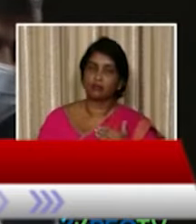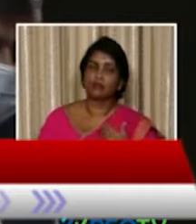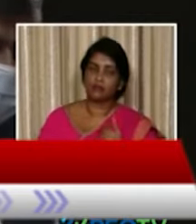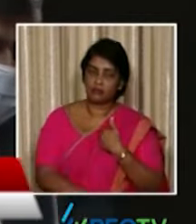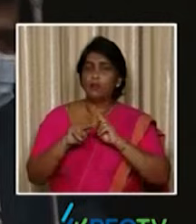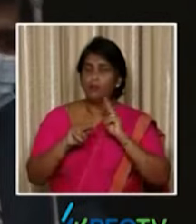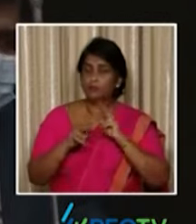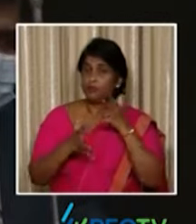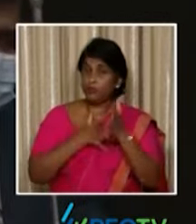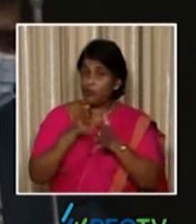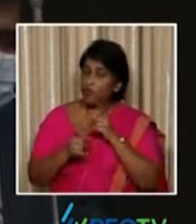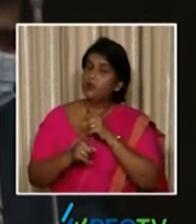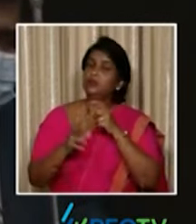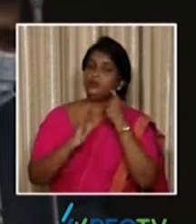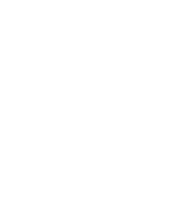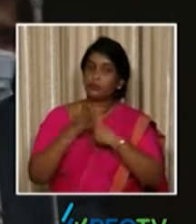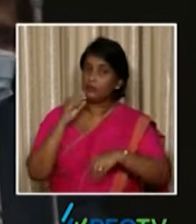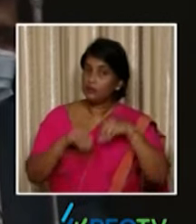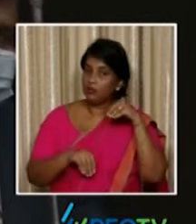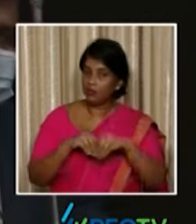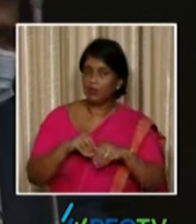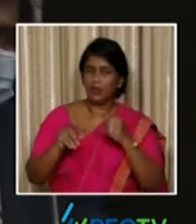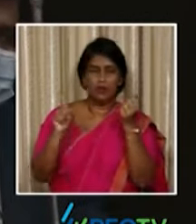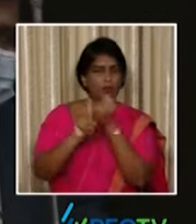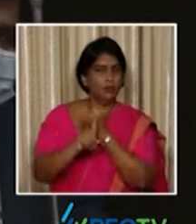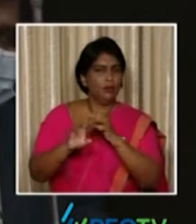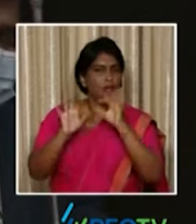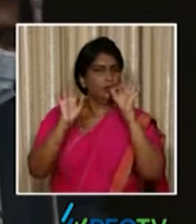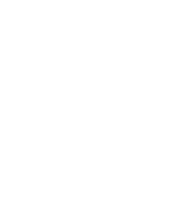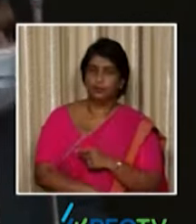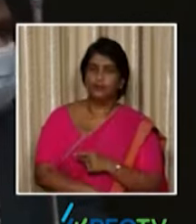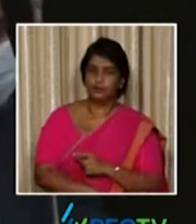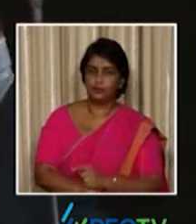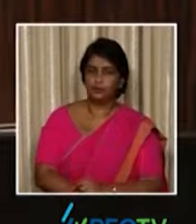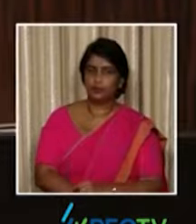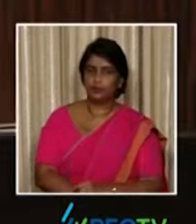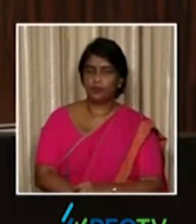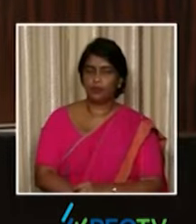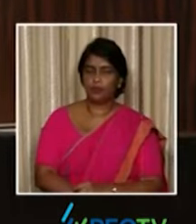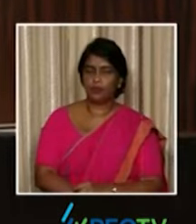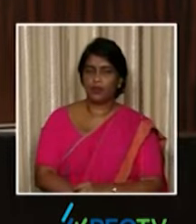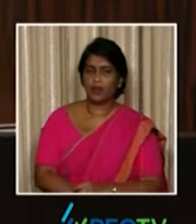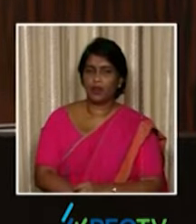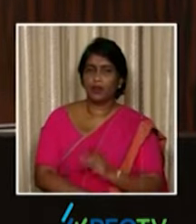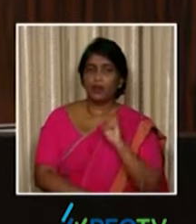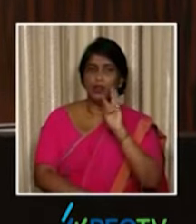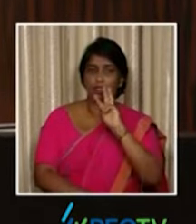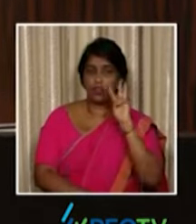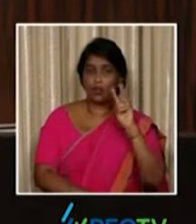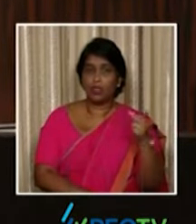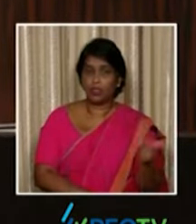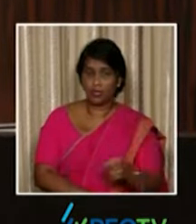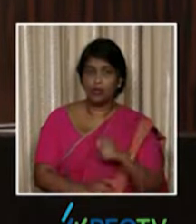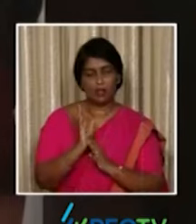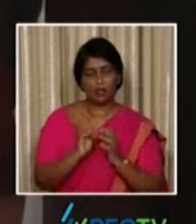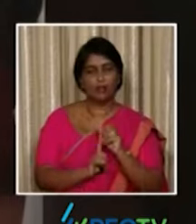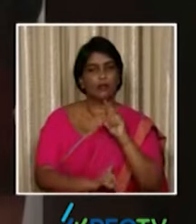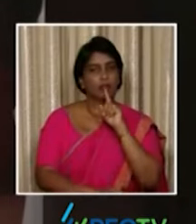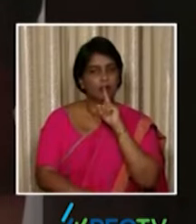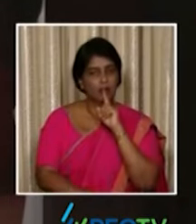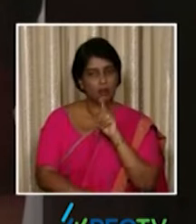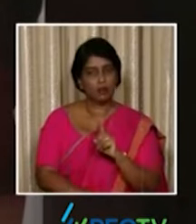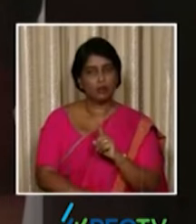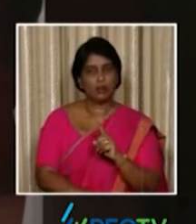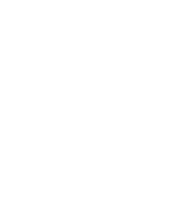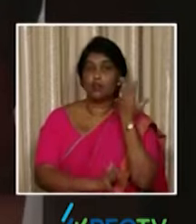මම කනගාටු වෙනවා. කිසිම දේශපාලන අතපෙවීමකට ඔවුන් ඉඩ දෙන්නේ නැහැ. මට මතක හැටියට 33 වෙනි දවසට අද මේ ක්‍රිකට් අපි ගන්නේ.